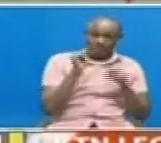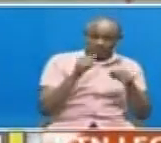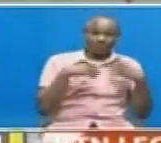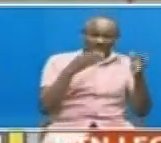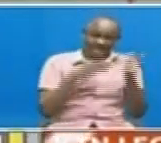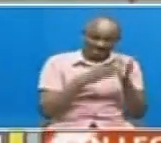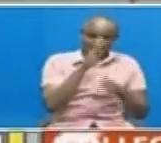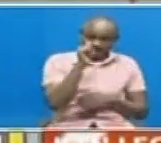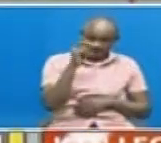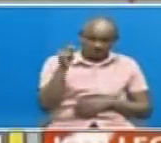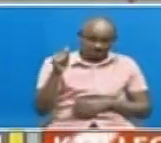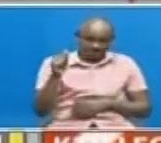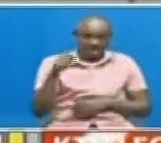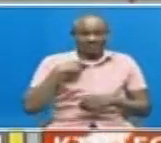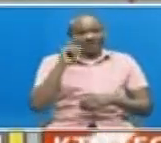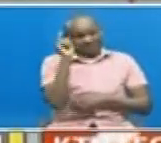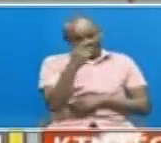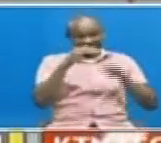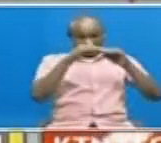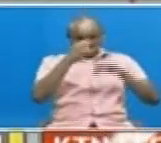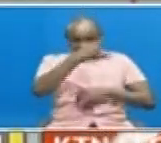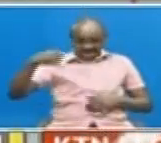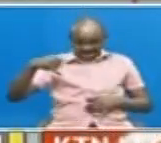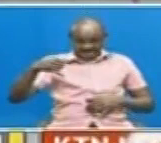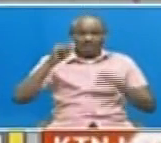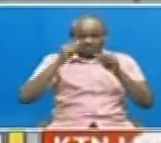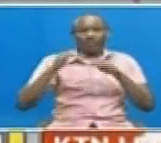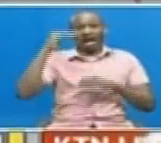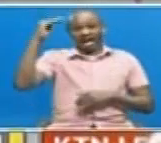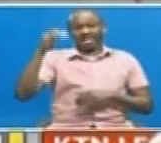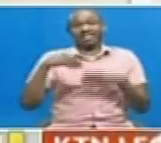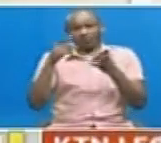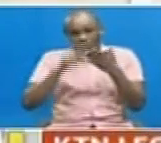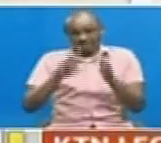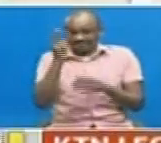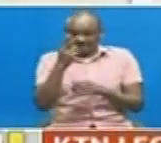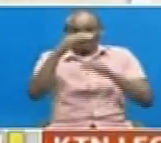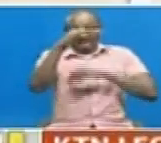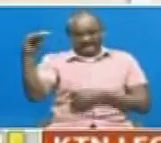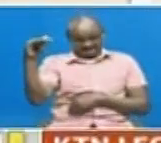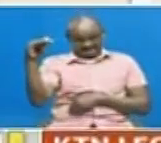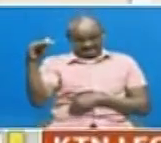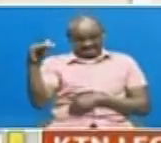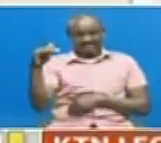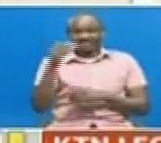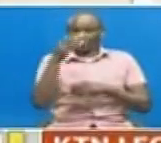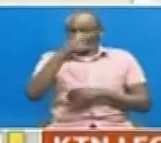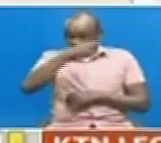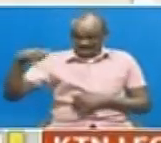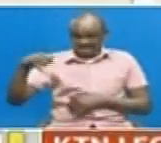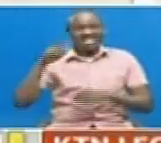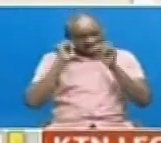atapewa antibiotics aina ya first line. Na iwapo ni wa juu zaidi, atapewa zile za second line. Endapo mgonjwa